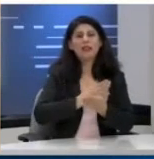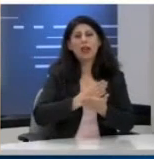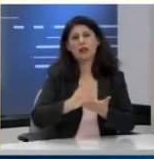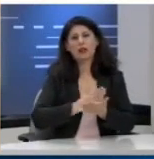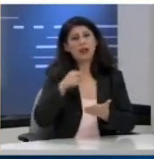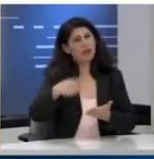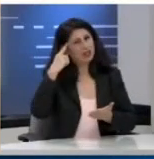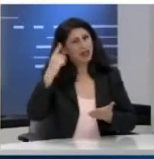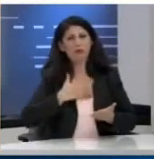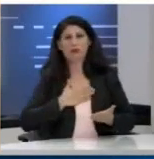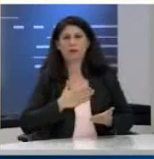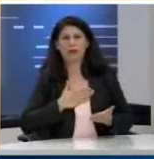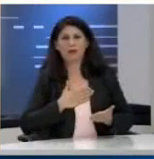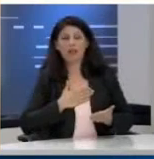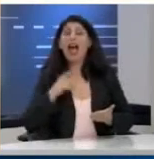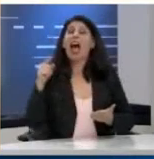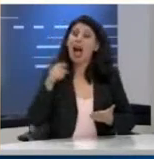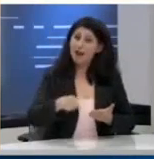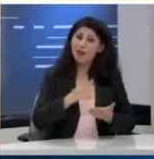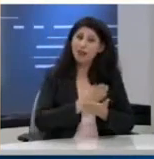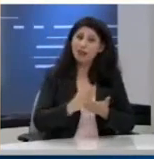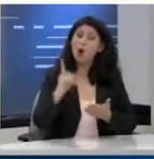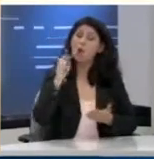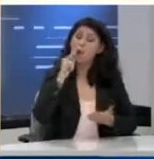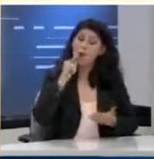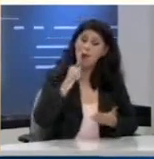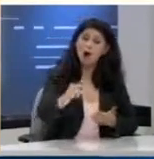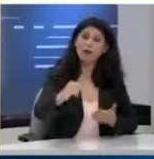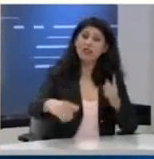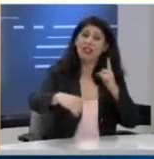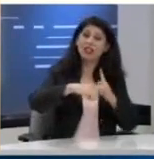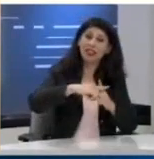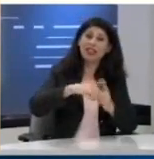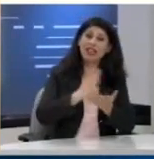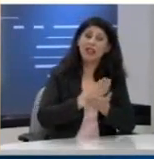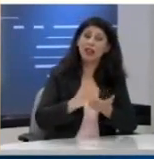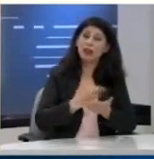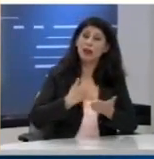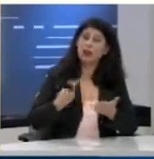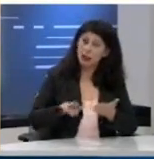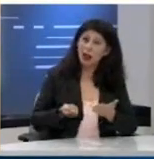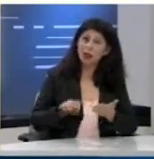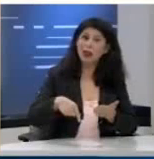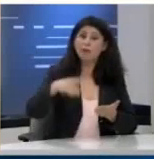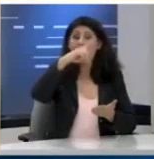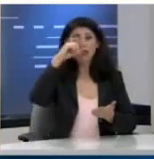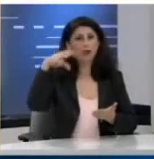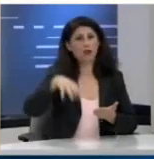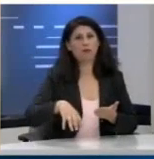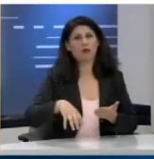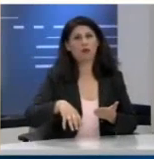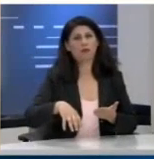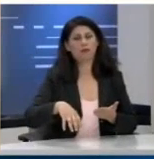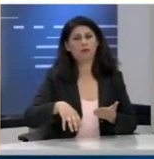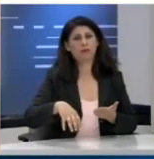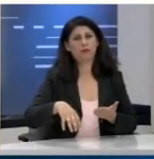Αυτή είναι η άποψή μας. Τέτοιες μόνιμες θετικές διακρίσεις εμείς υλοποιήσαμε σε μια δύσκολη περίοδο.